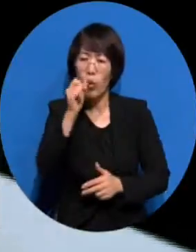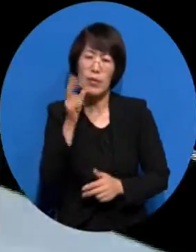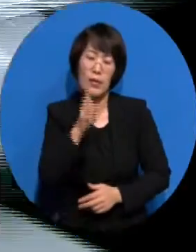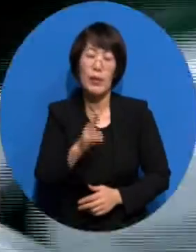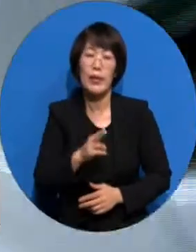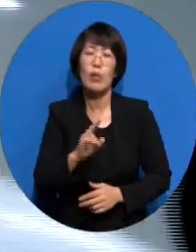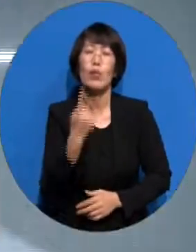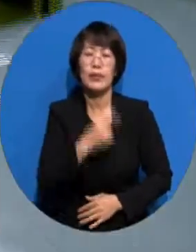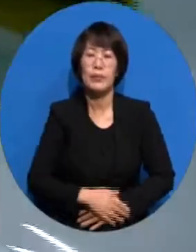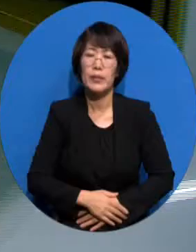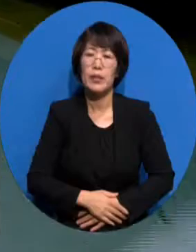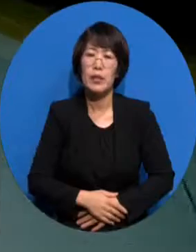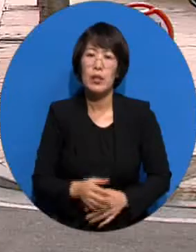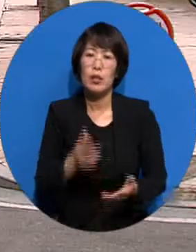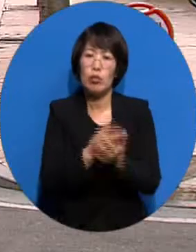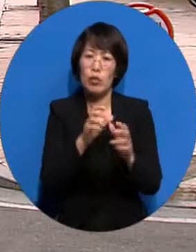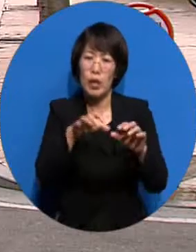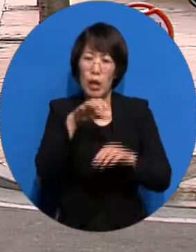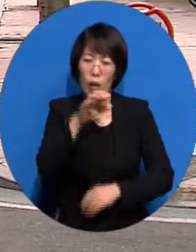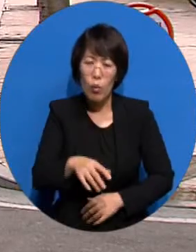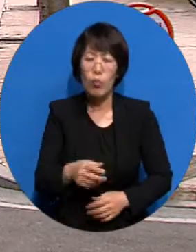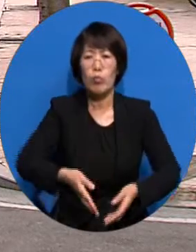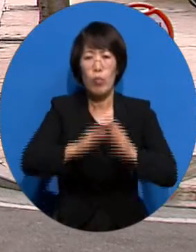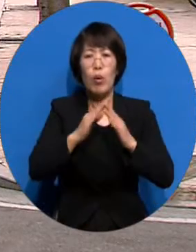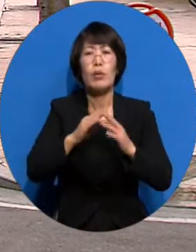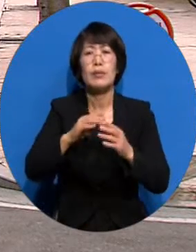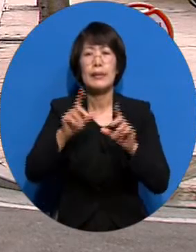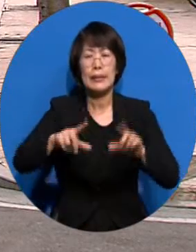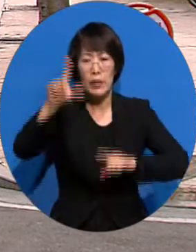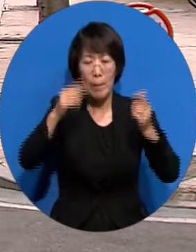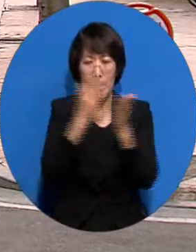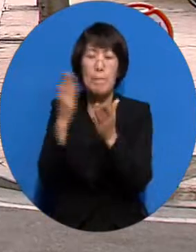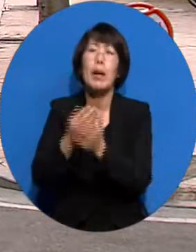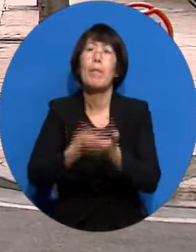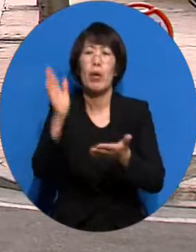있다며 주차장 설치 기준을 현실에 맞게 개정해야 한다고 주장했습니다.